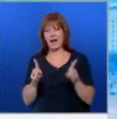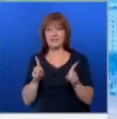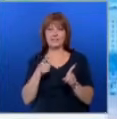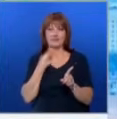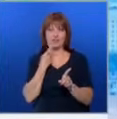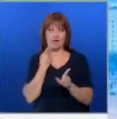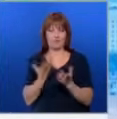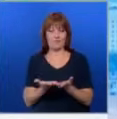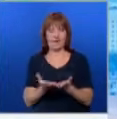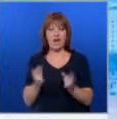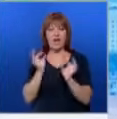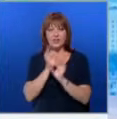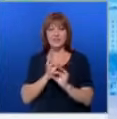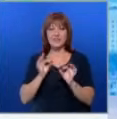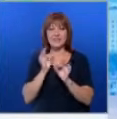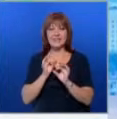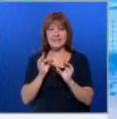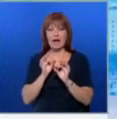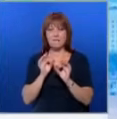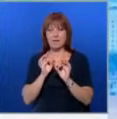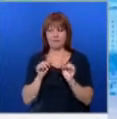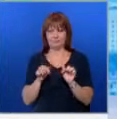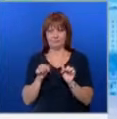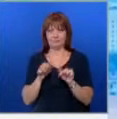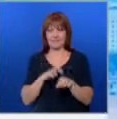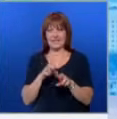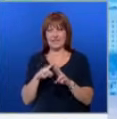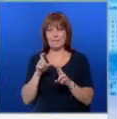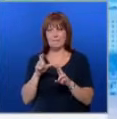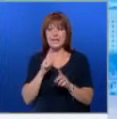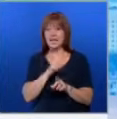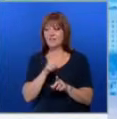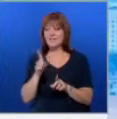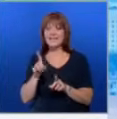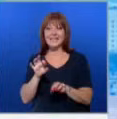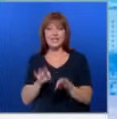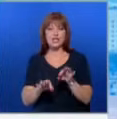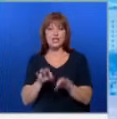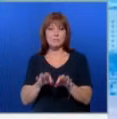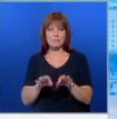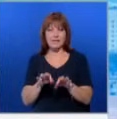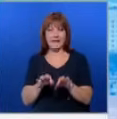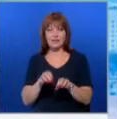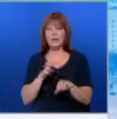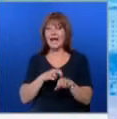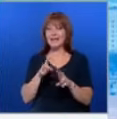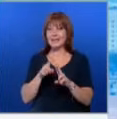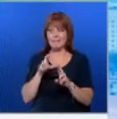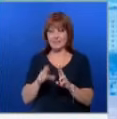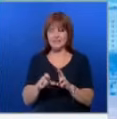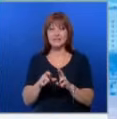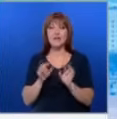казват. Няма автентично ДПС. Всеки избирател на Движението за права и свободи